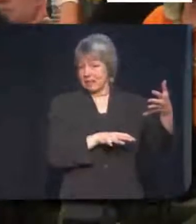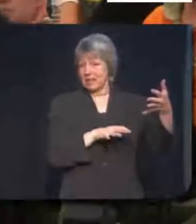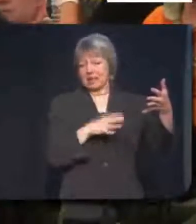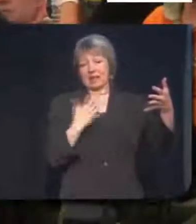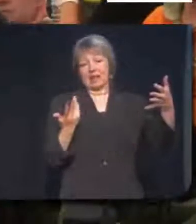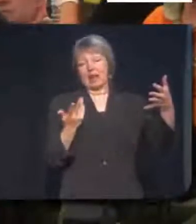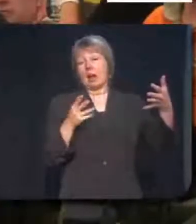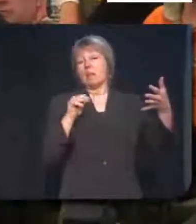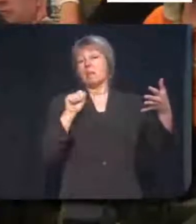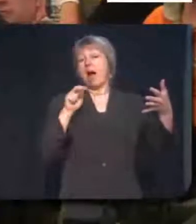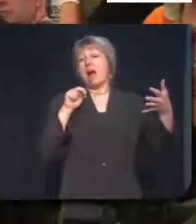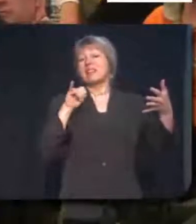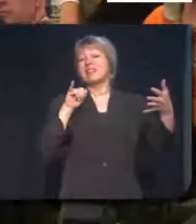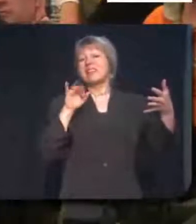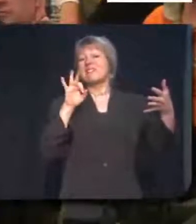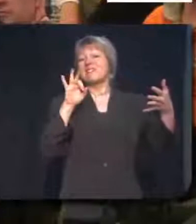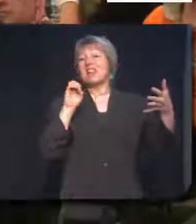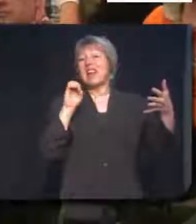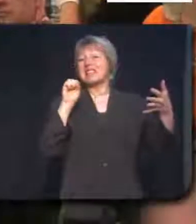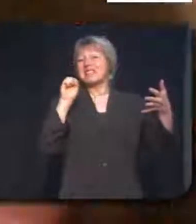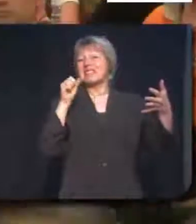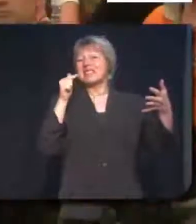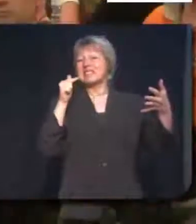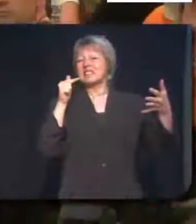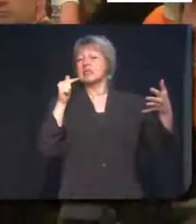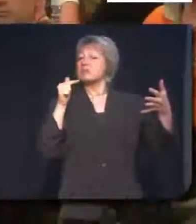Manifest sondern eher Programm